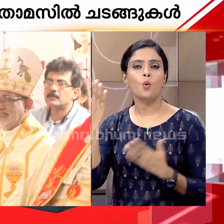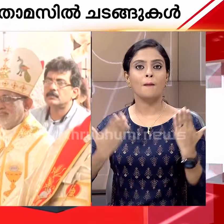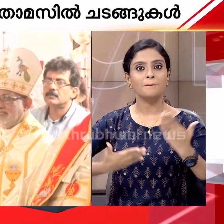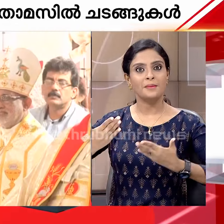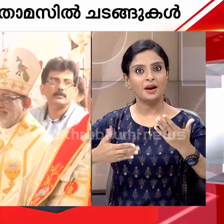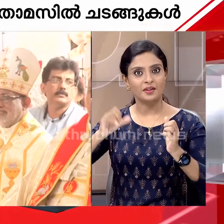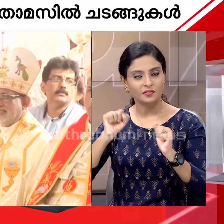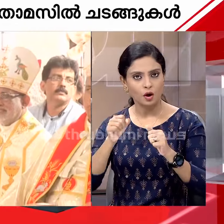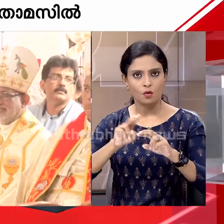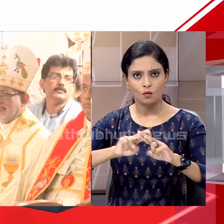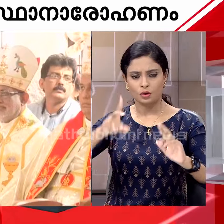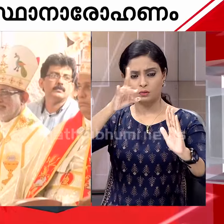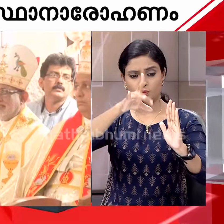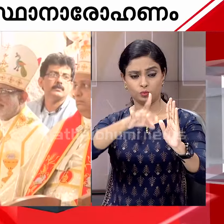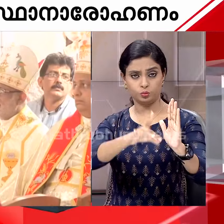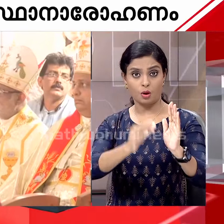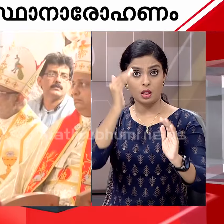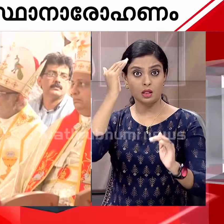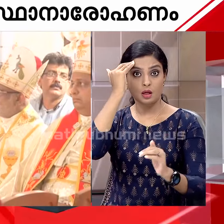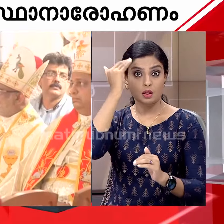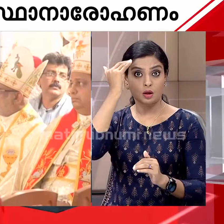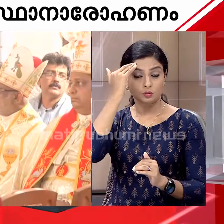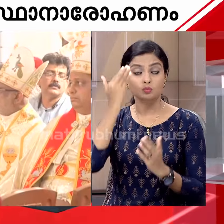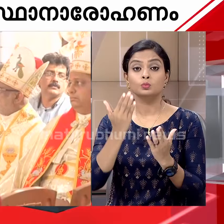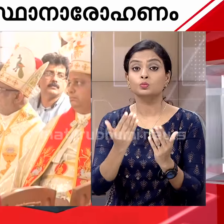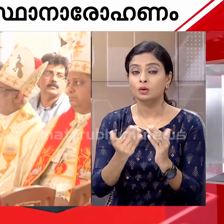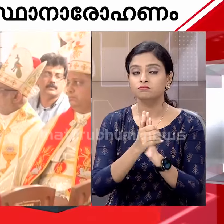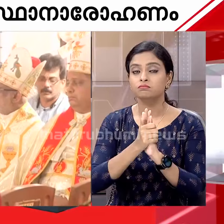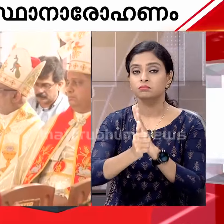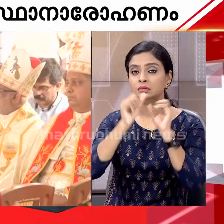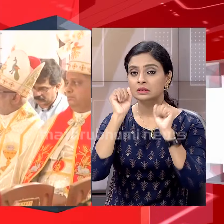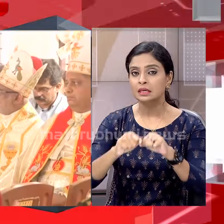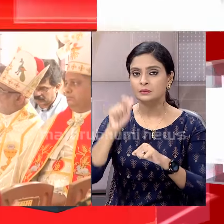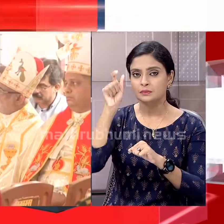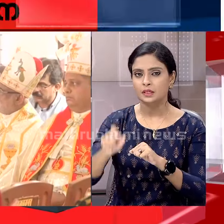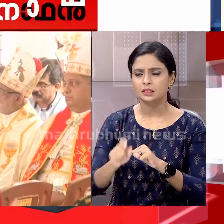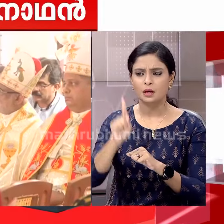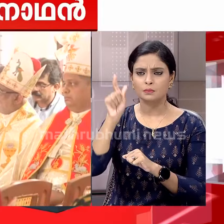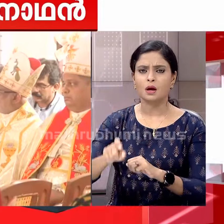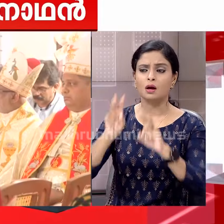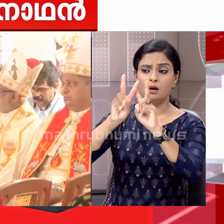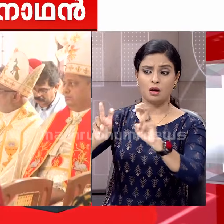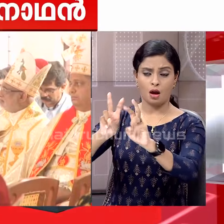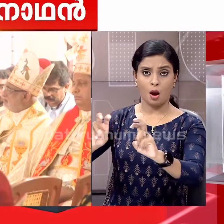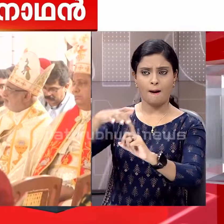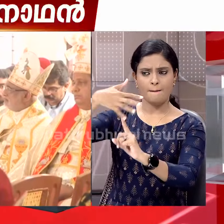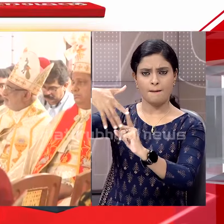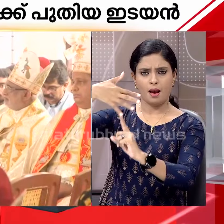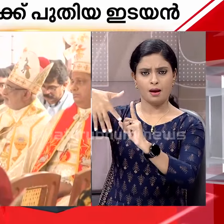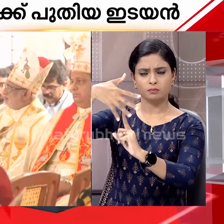കഴിയുന്ന പാണ്ഡിത്യമുള്ള ഒരു വ്യക്തി കൂടിയാണ് അദ്ദേഹം. അദ്ദേഹത്തെക്കുറിച്ച് വിശകലനം ചെയ്യുമ്പോഴും ബാക്ക്ഗ്രൗണ്ടൊക്കെ നോക്കുമ്പോൾ അങ്ങനെയുള്ള